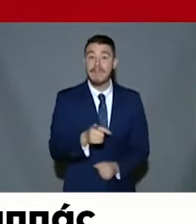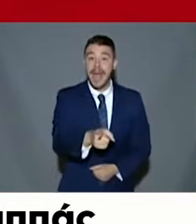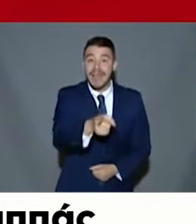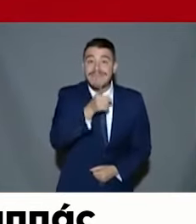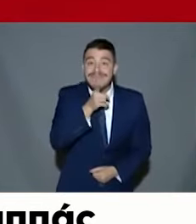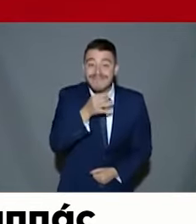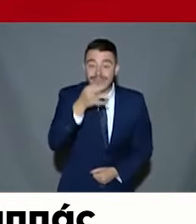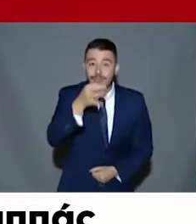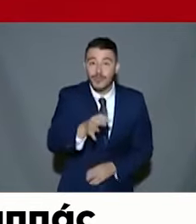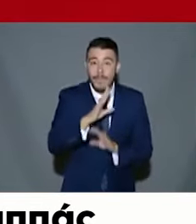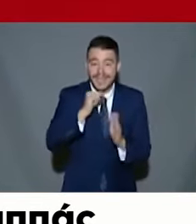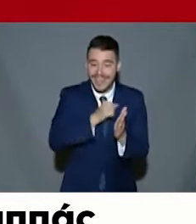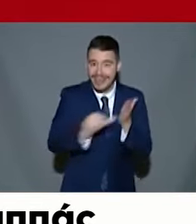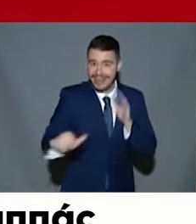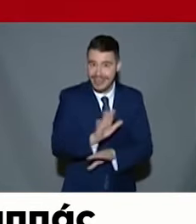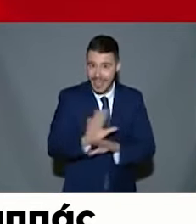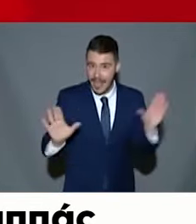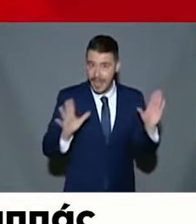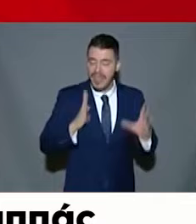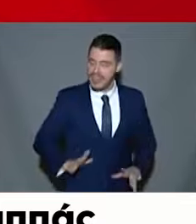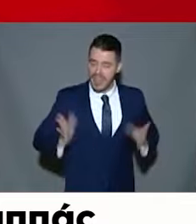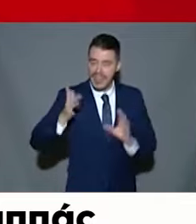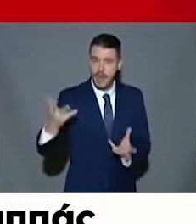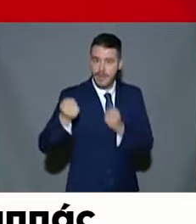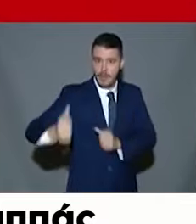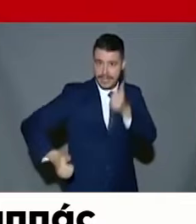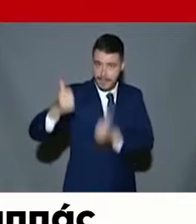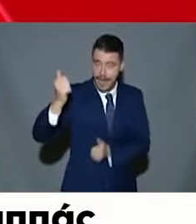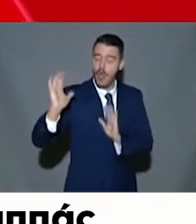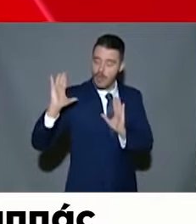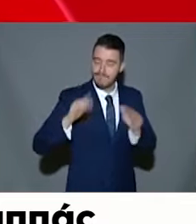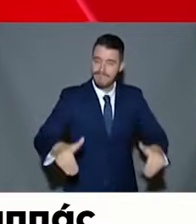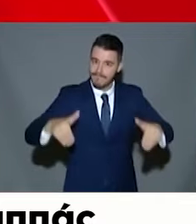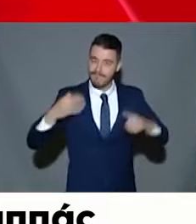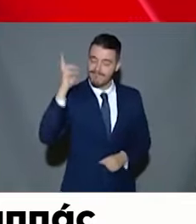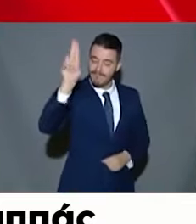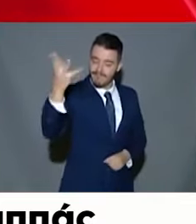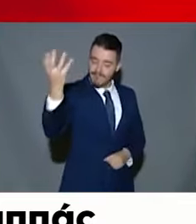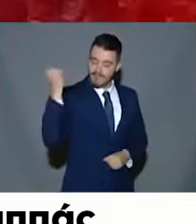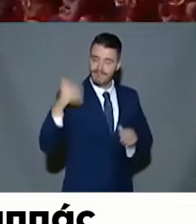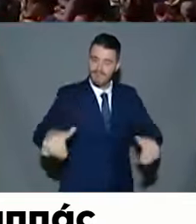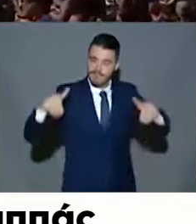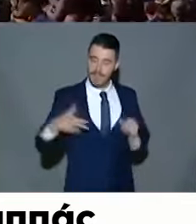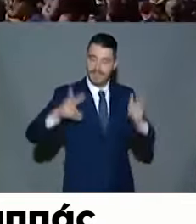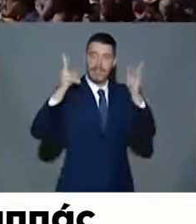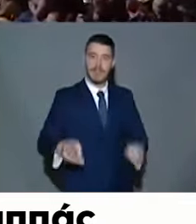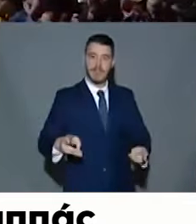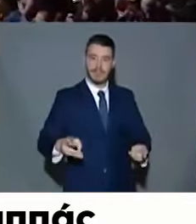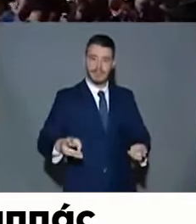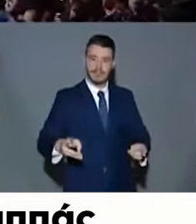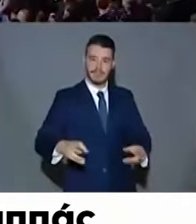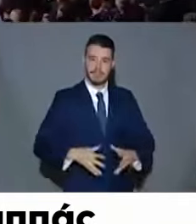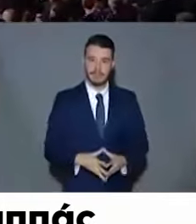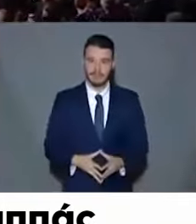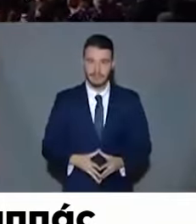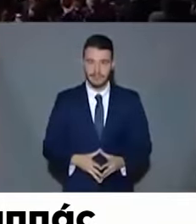Τώρα έχουμε νέο εσωτερικό εχθρό. Όταν οι ηγεσίες κατασκευάζουν εσωτερικούς εχθρούς, προετοιμάζονται για τα άλοθη